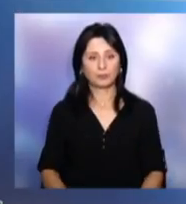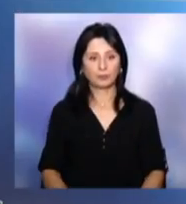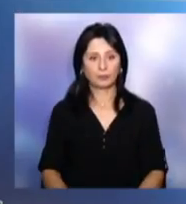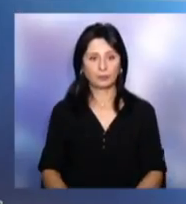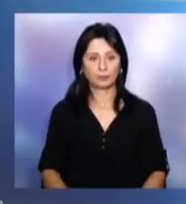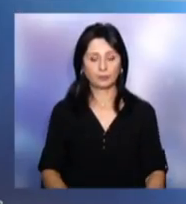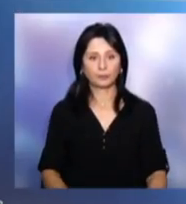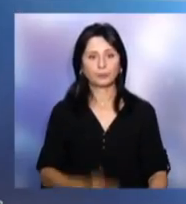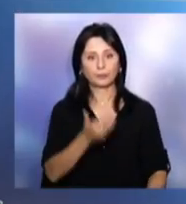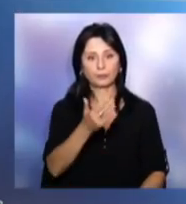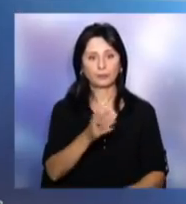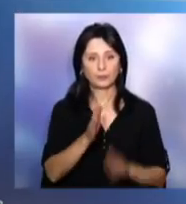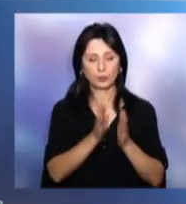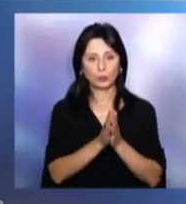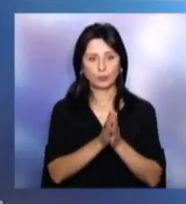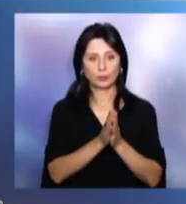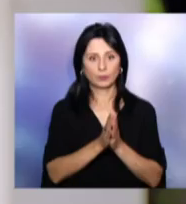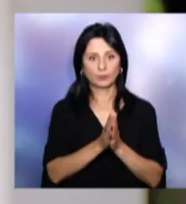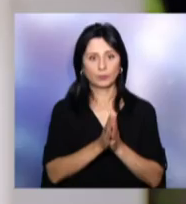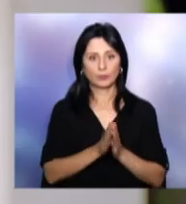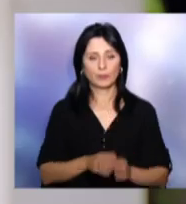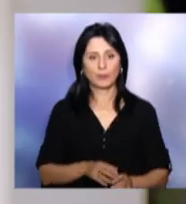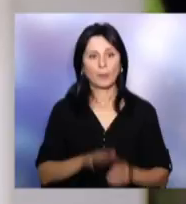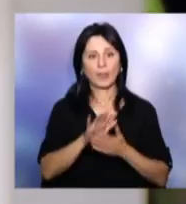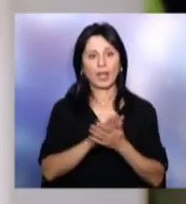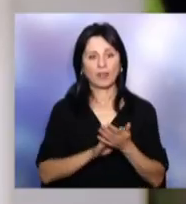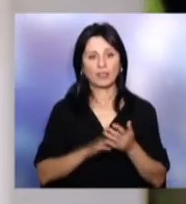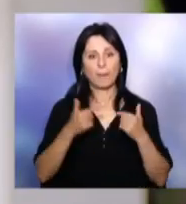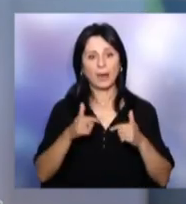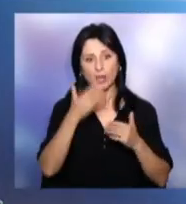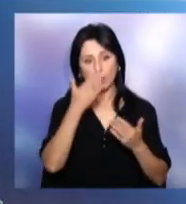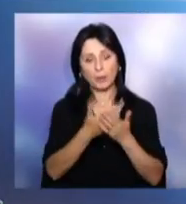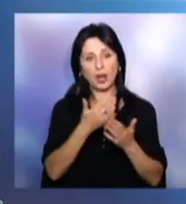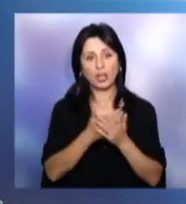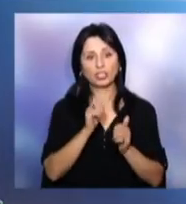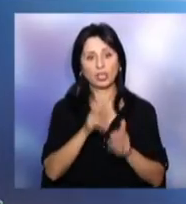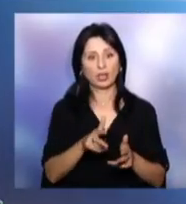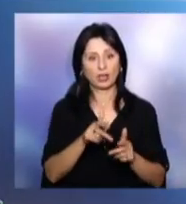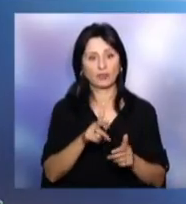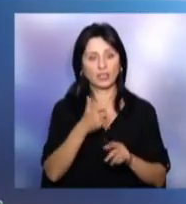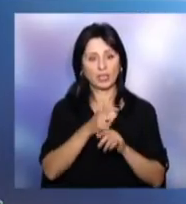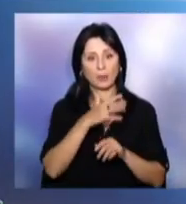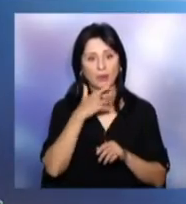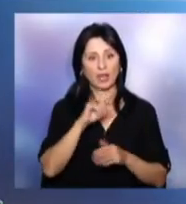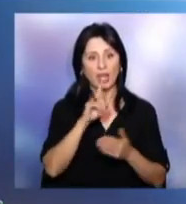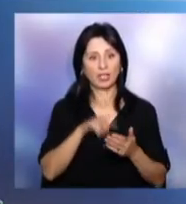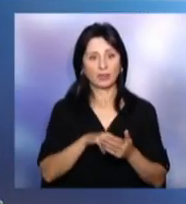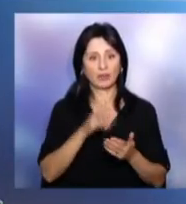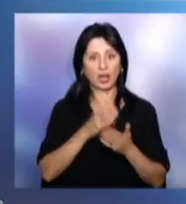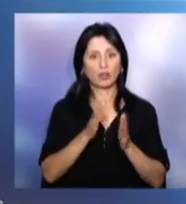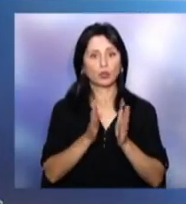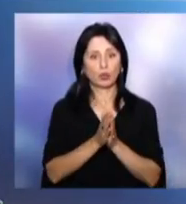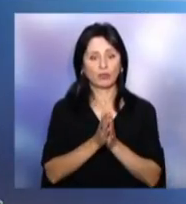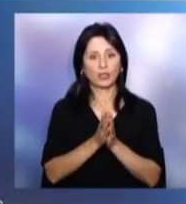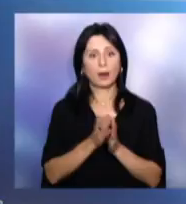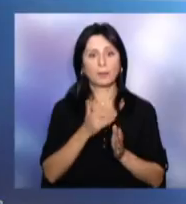შევაფასოთ. მე თქვენ მინდა გთხოვოთ, ქალბატონებო, გავაგზავნოთ და პრაქტიკულად გვაჩვენეთ. ძალიან ბევრი ადამიანისგან არის ეს თხოვნა